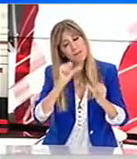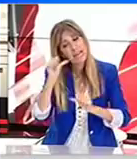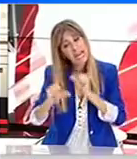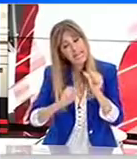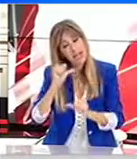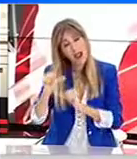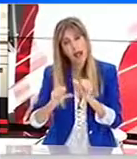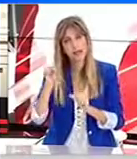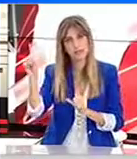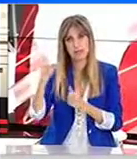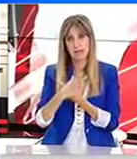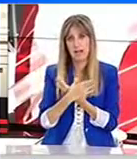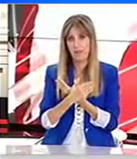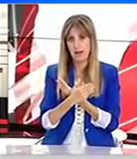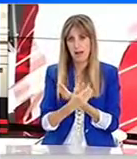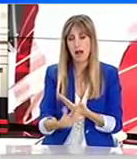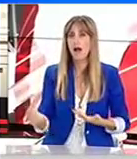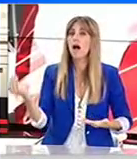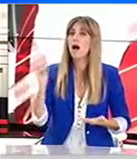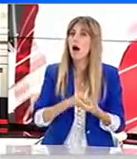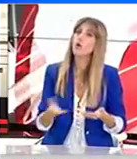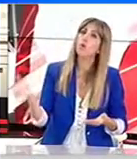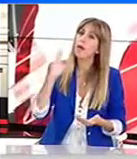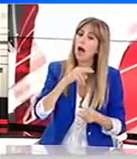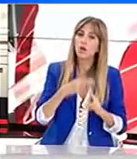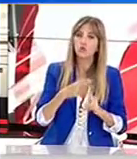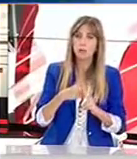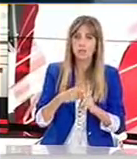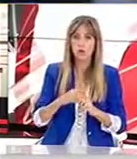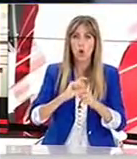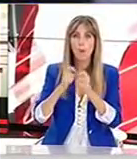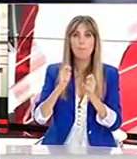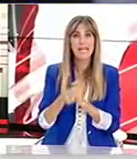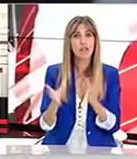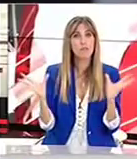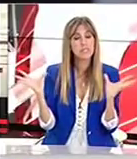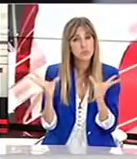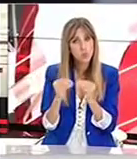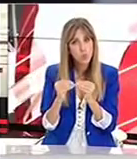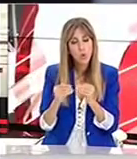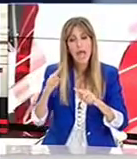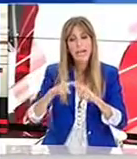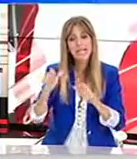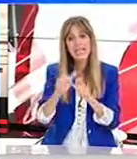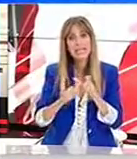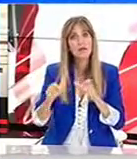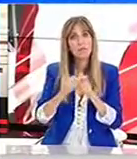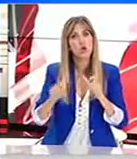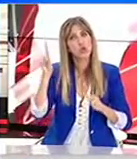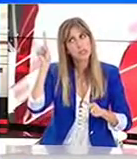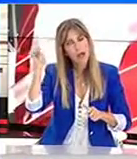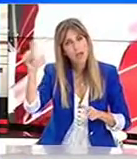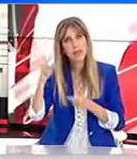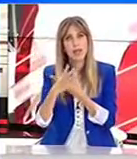των μεταρρυθμίσεων σε σχέση με τα δικαιώματα της ελληνικής μειονότητας. Από εκεί και